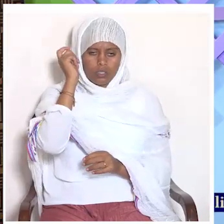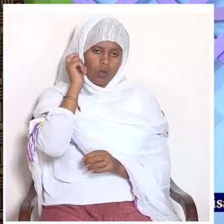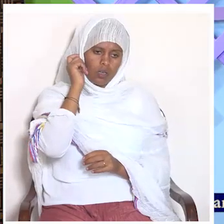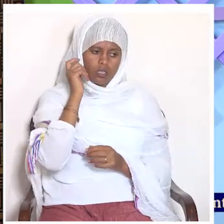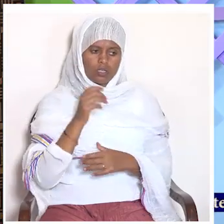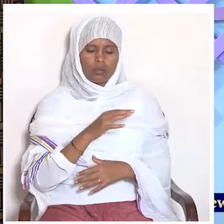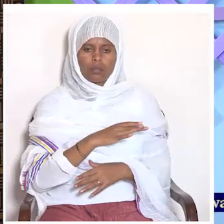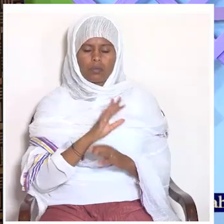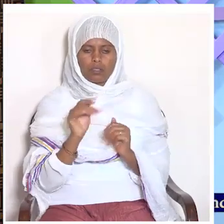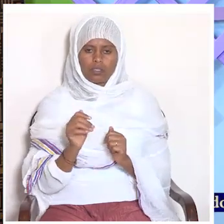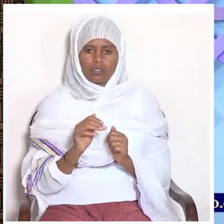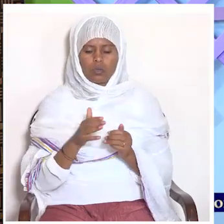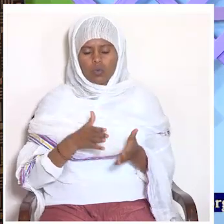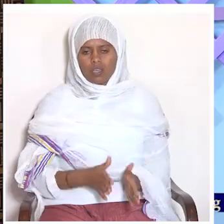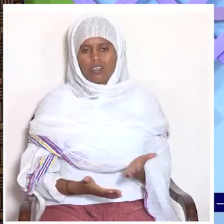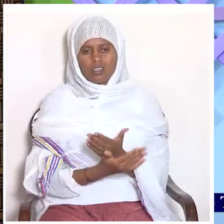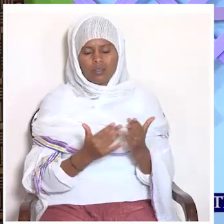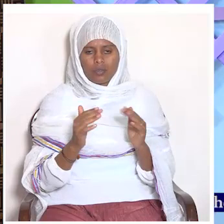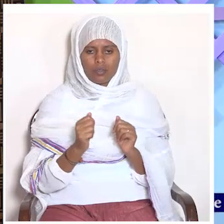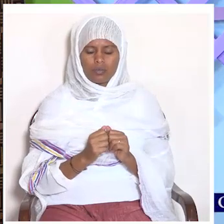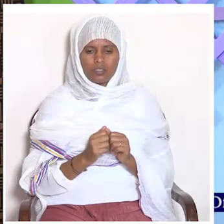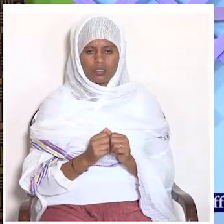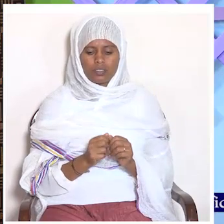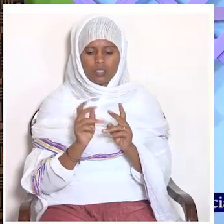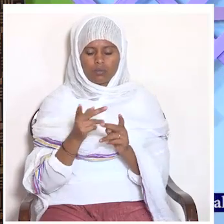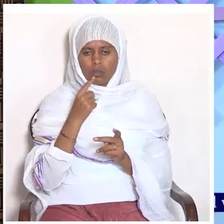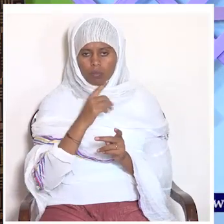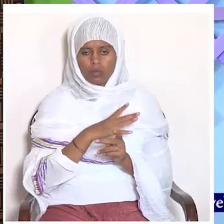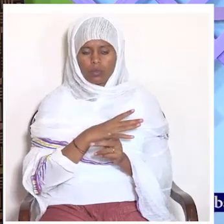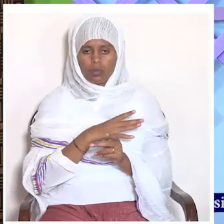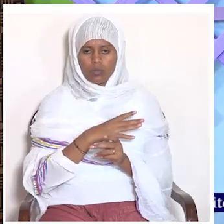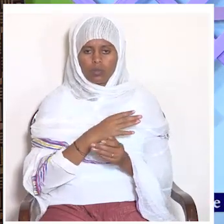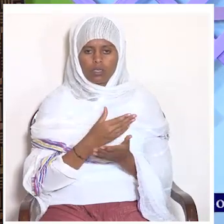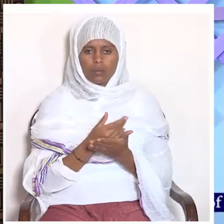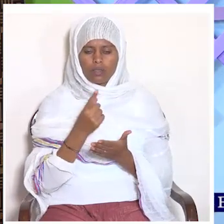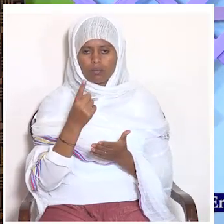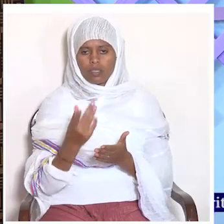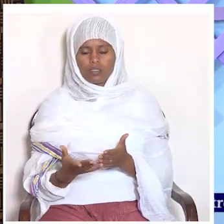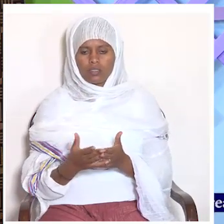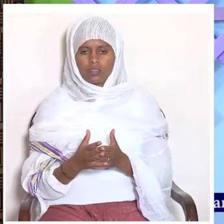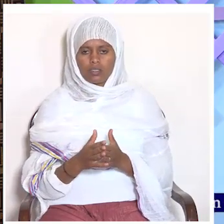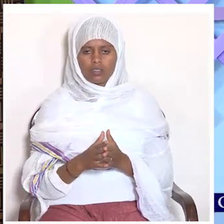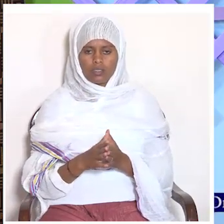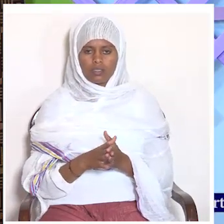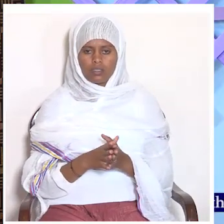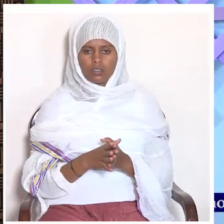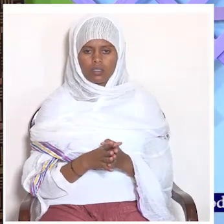اغلغلتي اوداتي هنا اوالد حبتامات ولاد جن اينا برومن كم زيلم كنبرون كلو كم معلطات